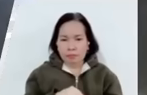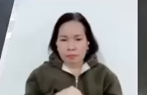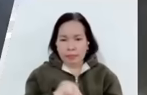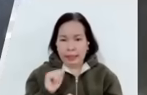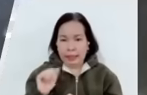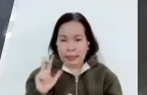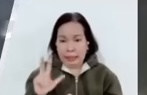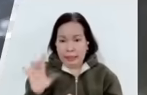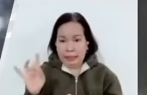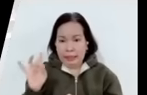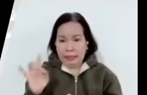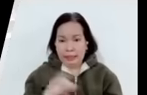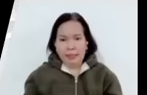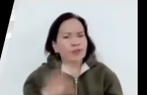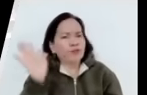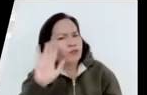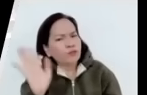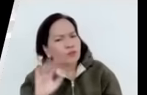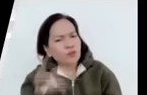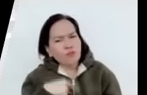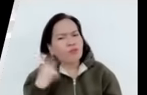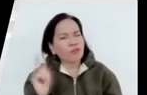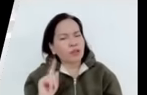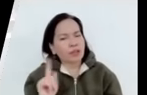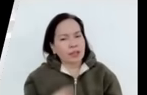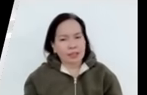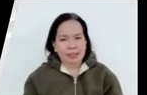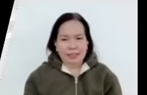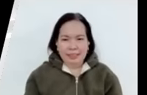Kuya Kim, ano na?